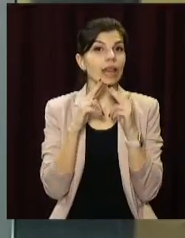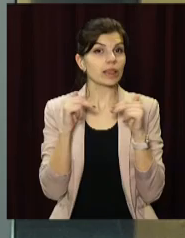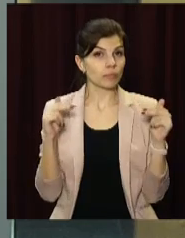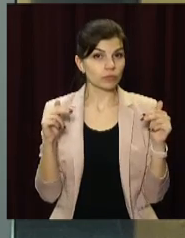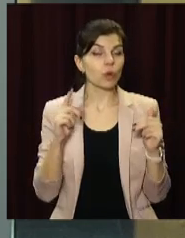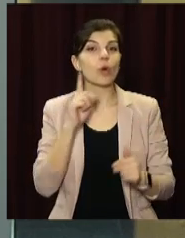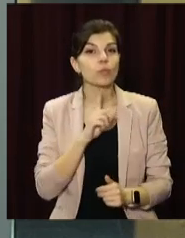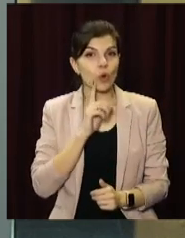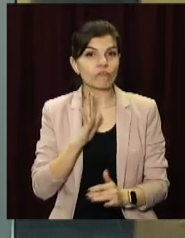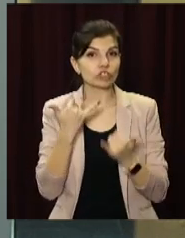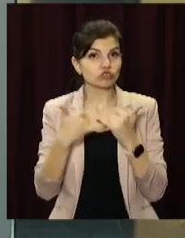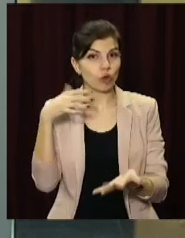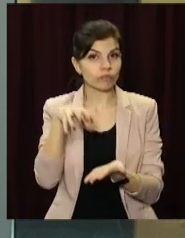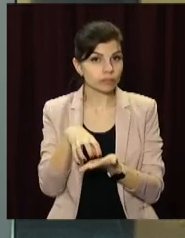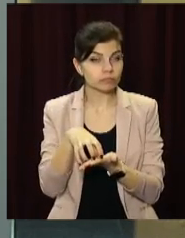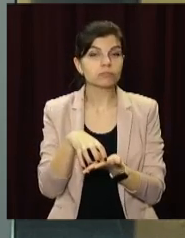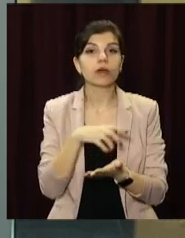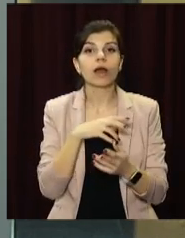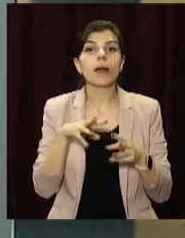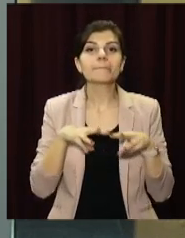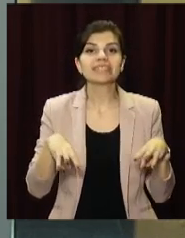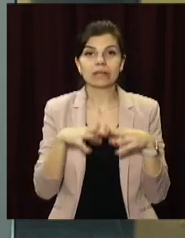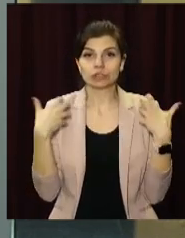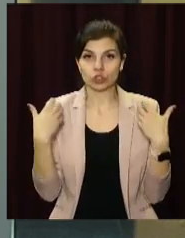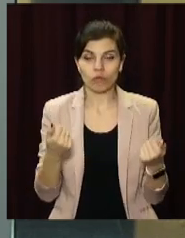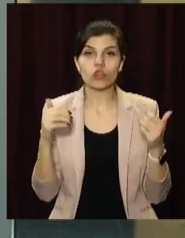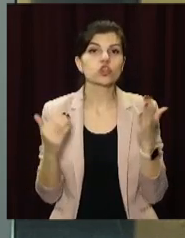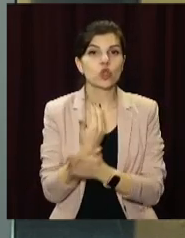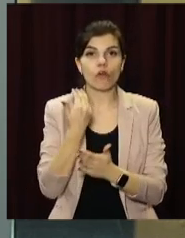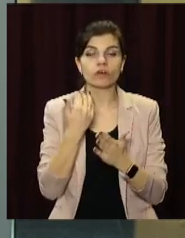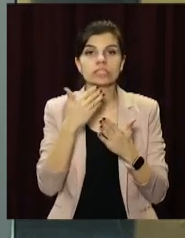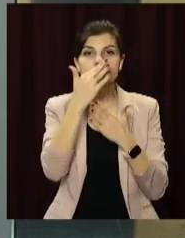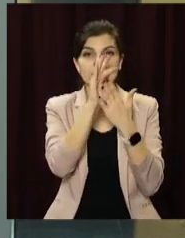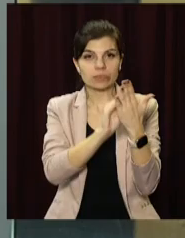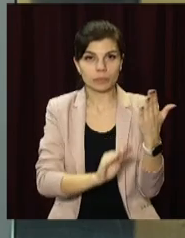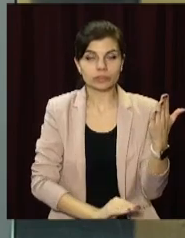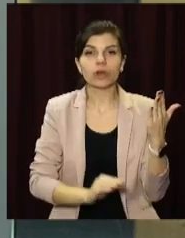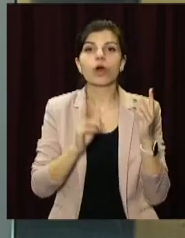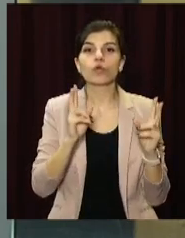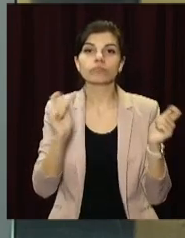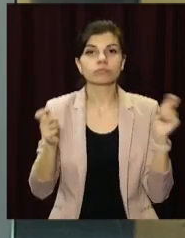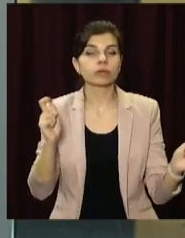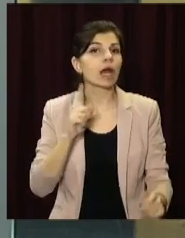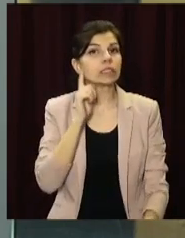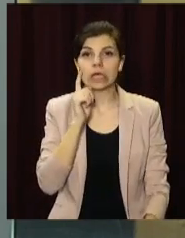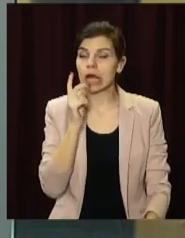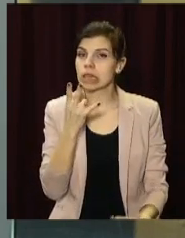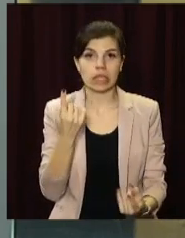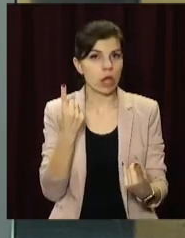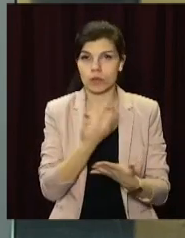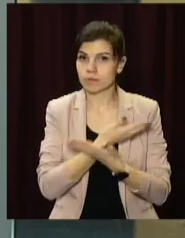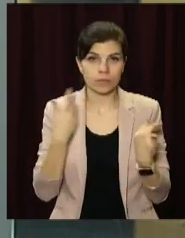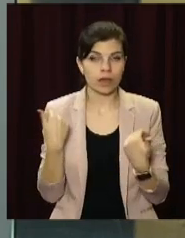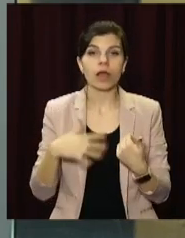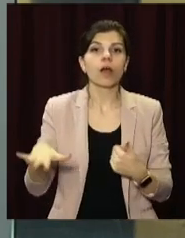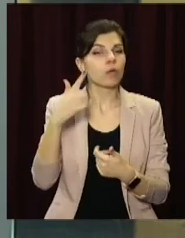Дніпропетровщина поки в жовтій. Міністерство охорони здоров'я оновило список карантинних зон в Україні. У зеленій – жодного регіону. Більшість